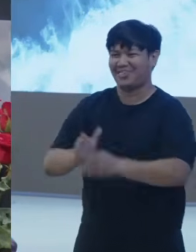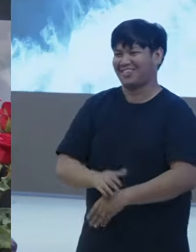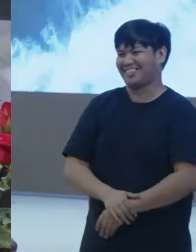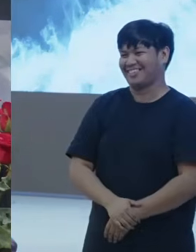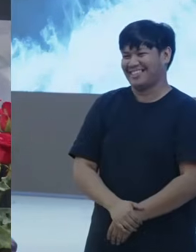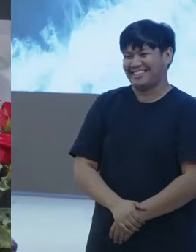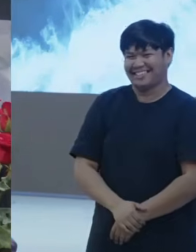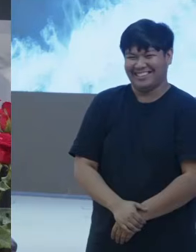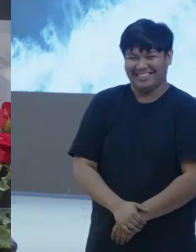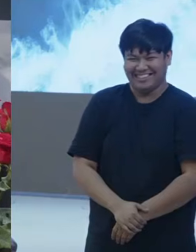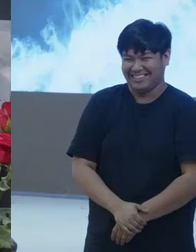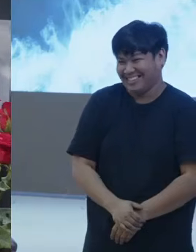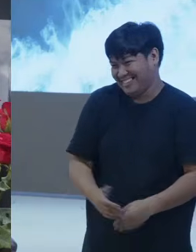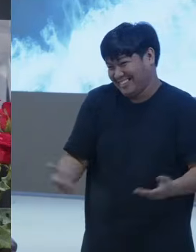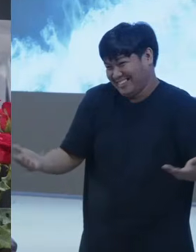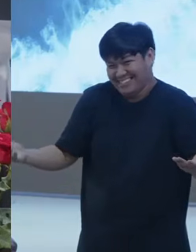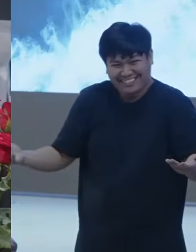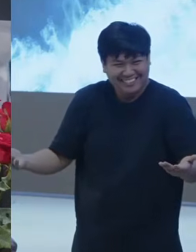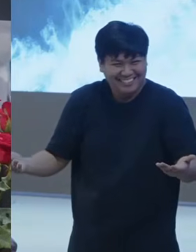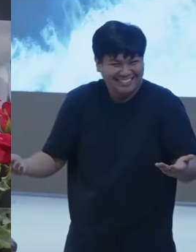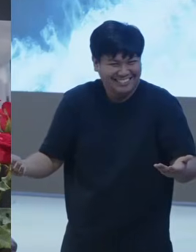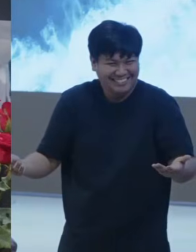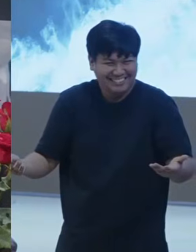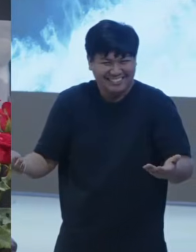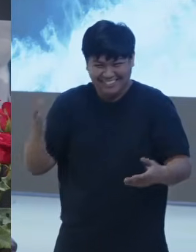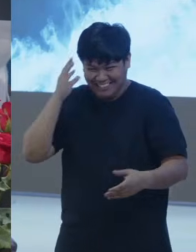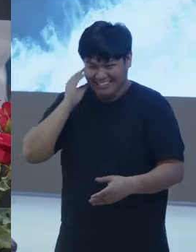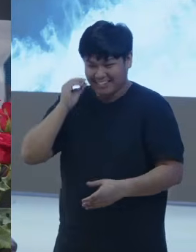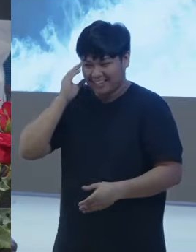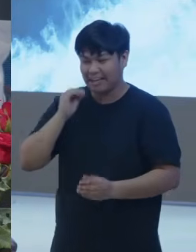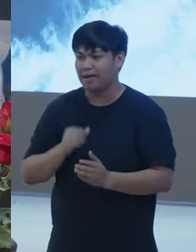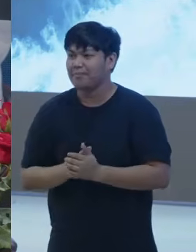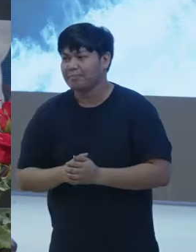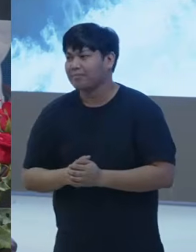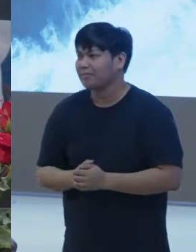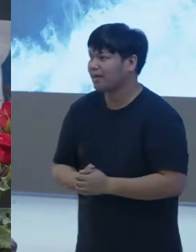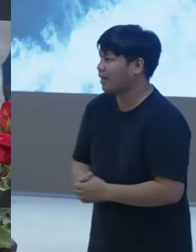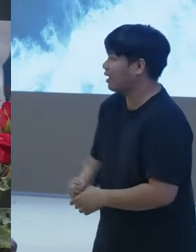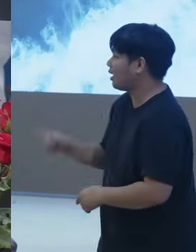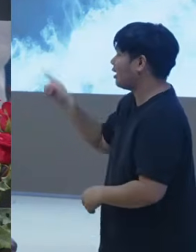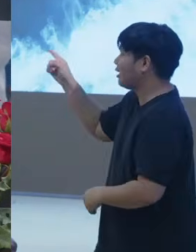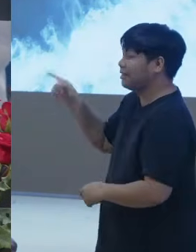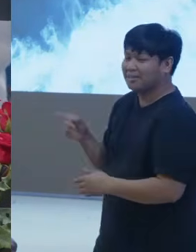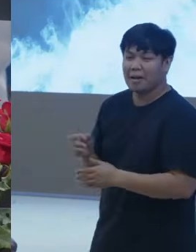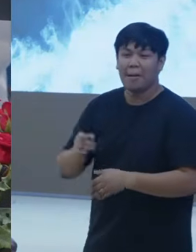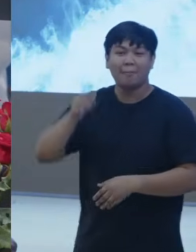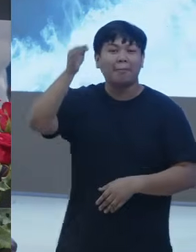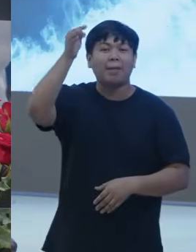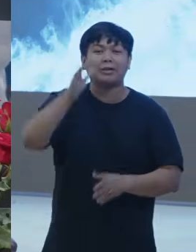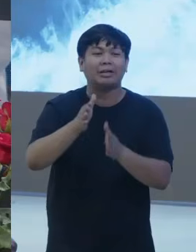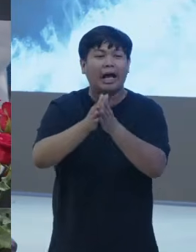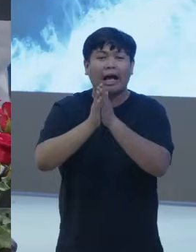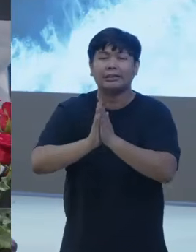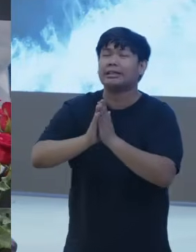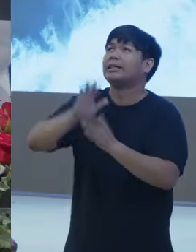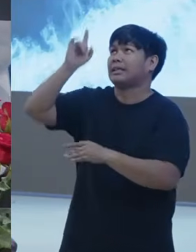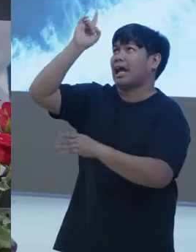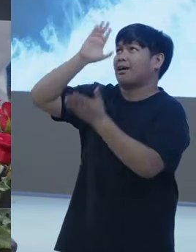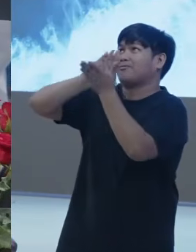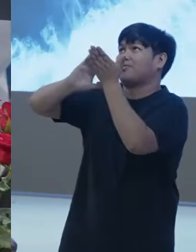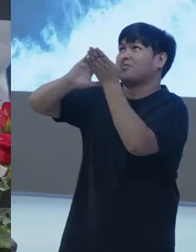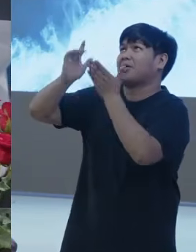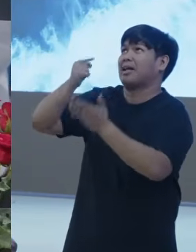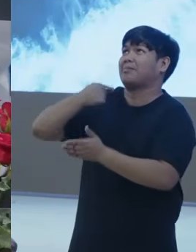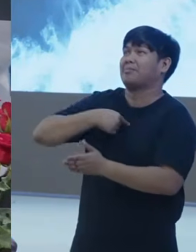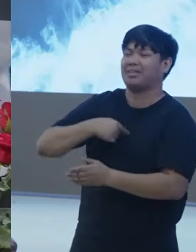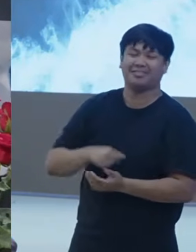kasi, yun po ang nasa kalooban ko eh. Humingi na ako ng patawad sa Panginoon. No? Hindi